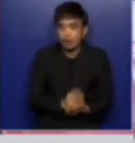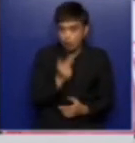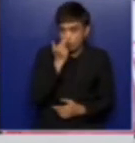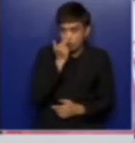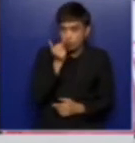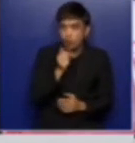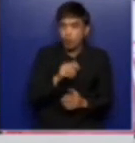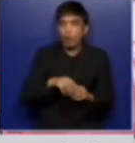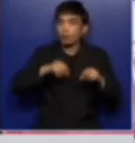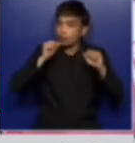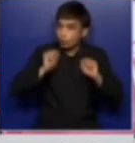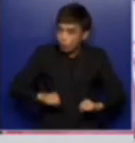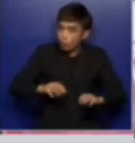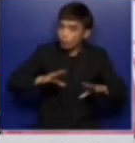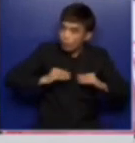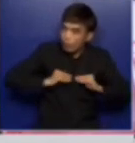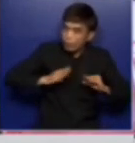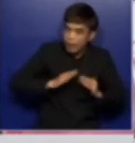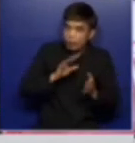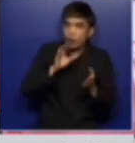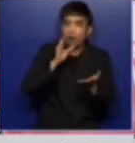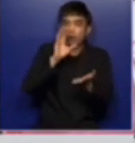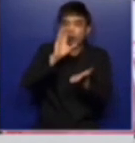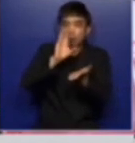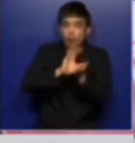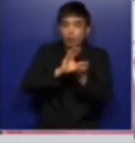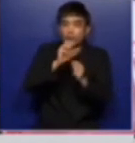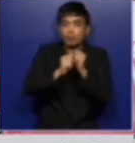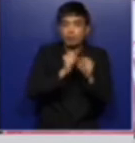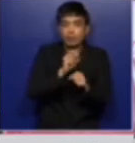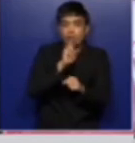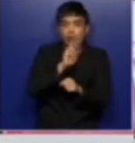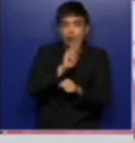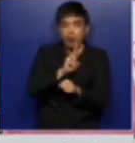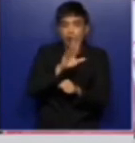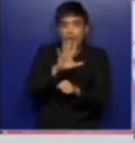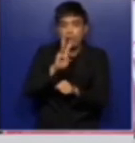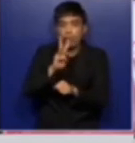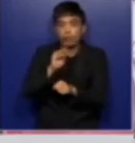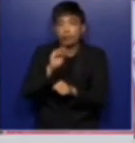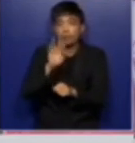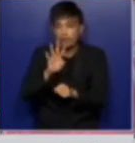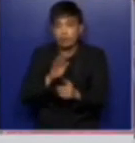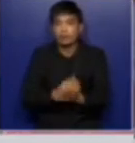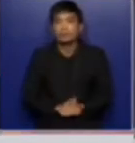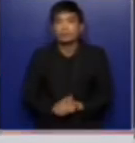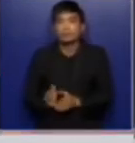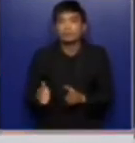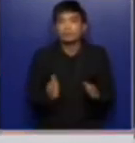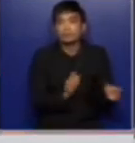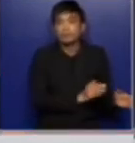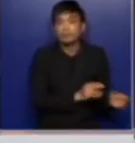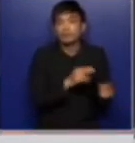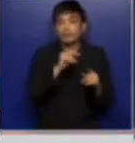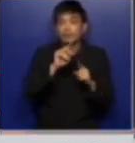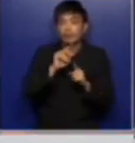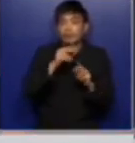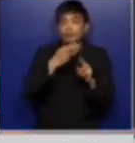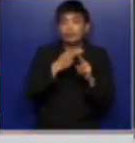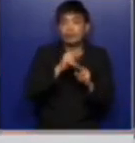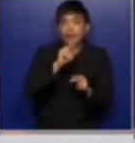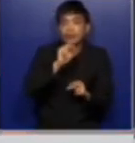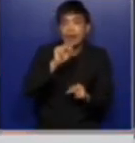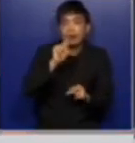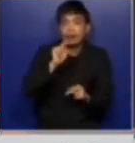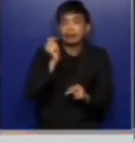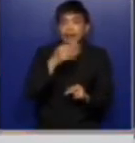ปี64ต่อไปขอบคุณครับท่านประธาน ครับสมาชิกที่จะอภิปรายต่อไปนะครับท่านนาทีภูมิใจไทย